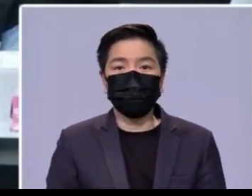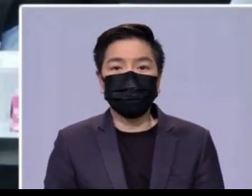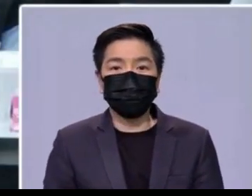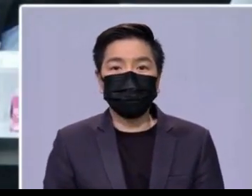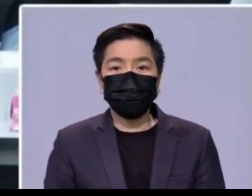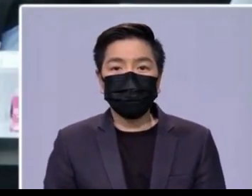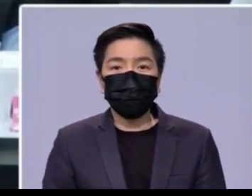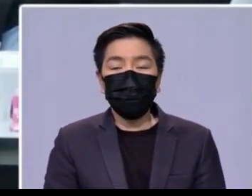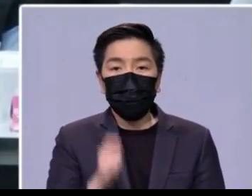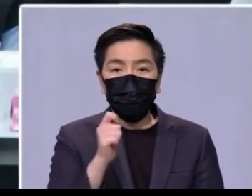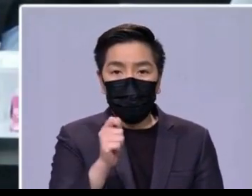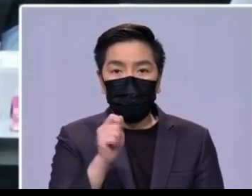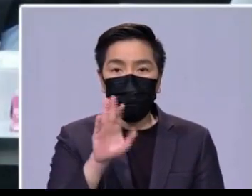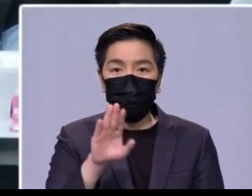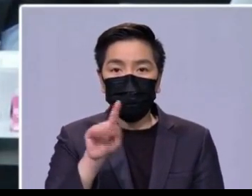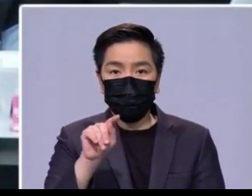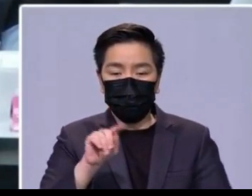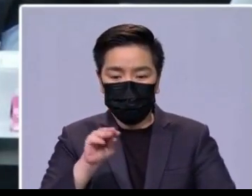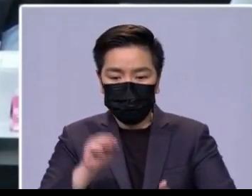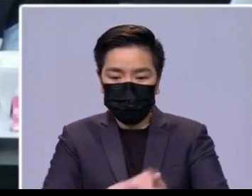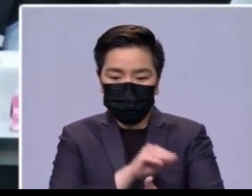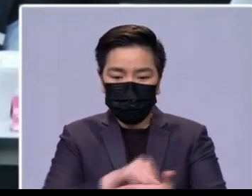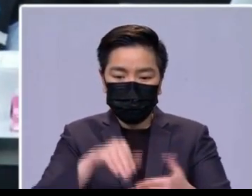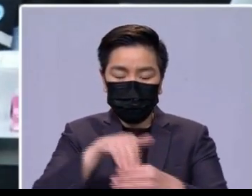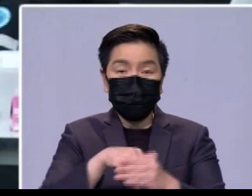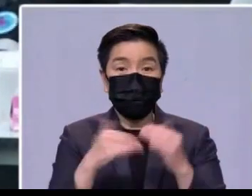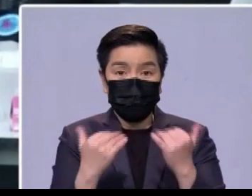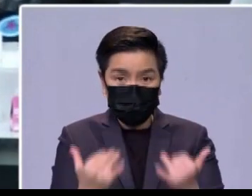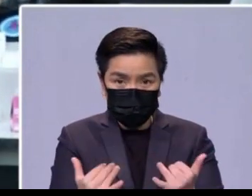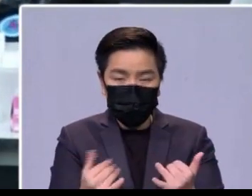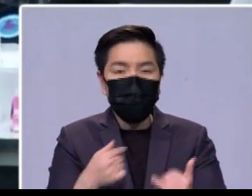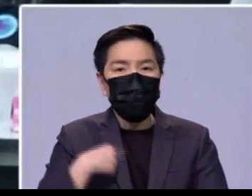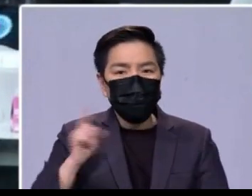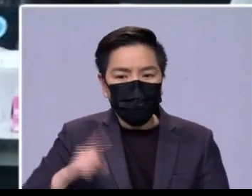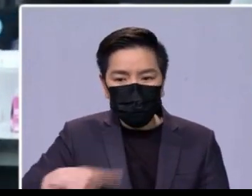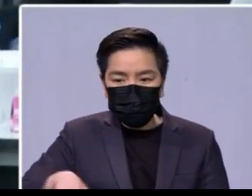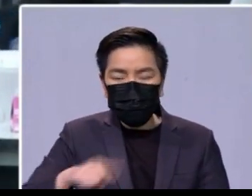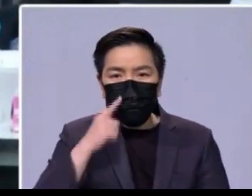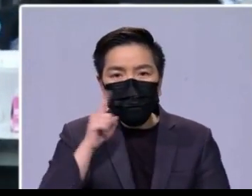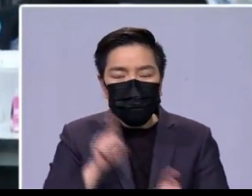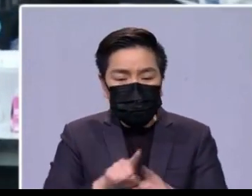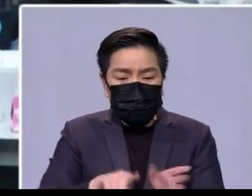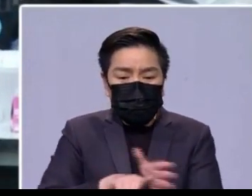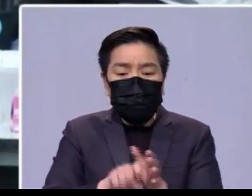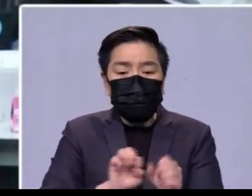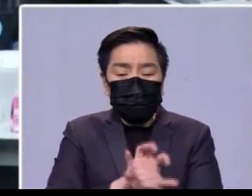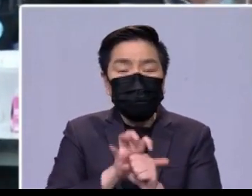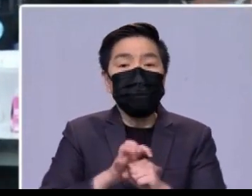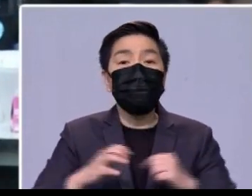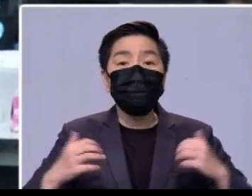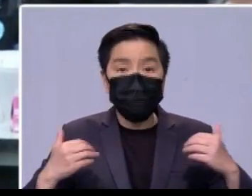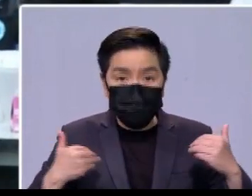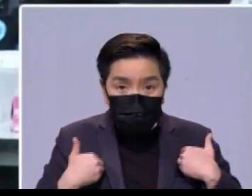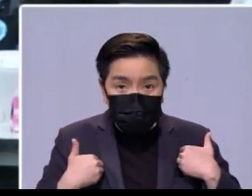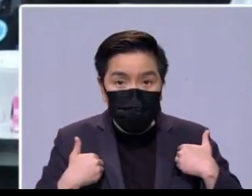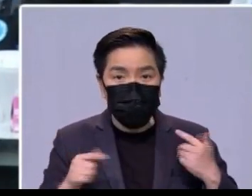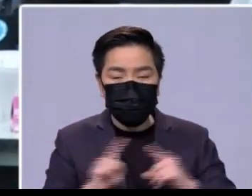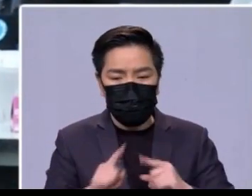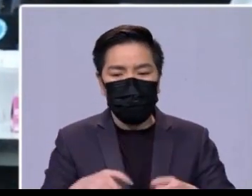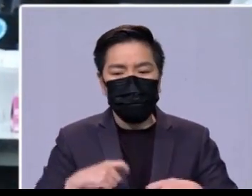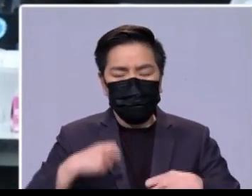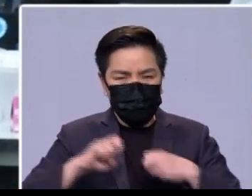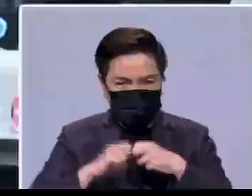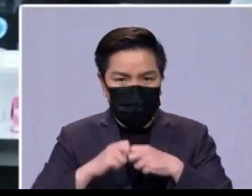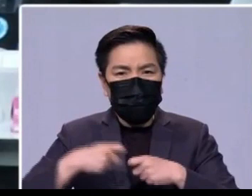ครับการเลือกตั้งอบต.ในครั้งนี้ก็เป็นการเลือกตั้งอีกครั้งหนึ่งนะครับที่เรายังต้องเลือกตั้งในสถานการณ์โควิด-19 แม้จะมีความยุ่งย